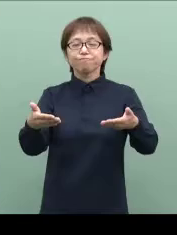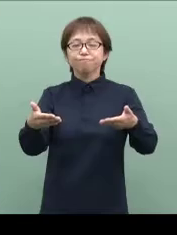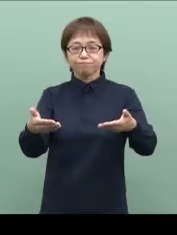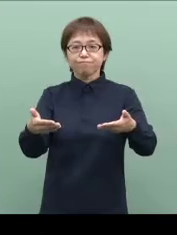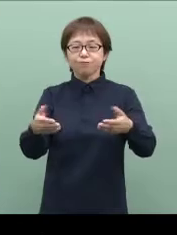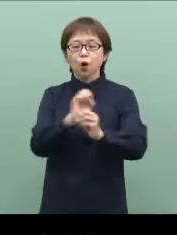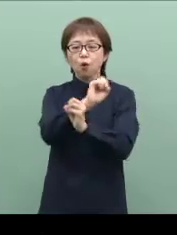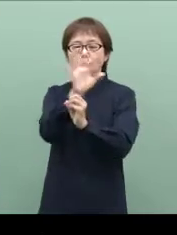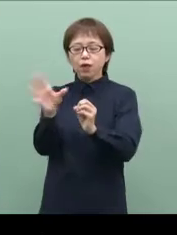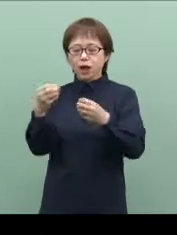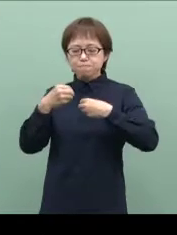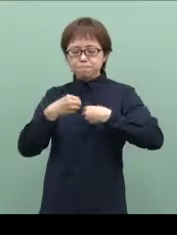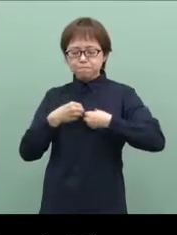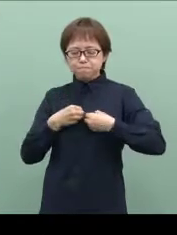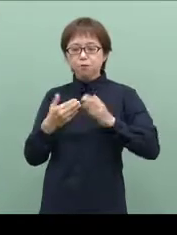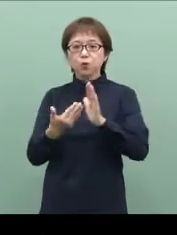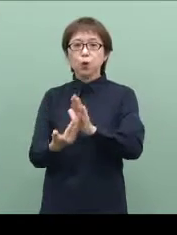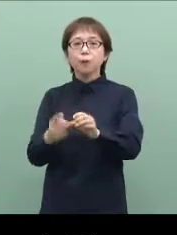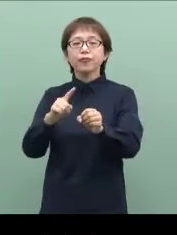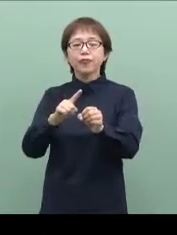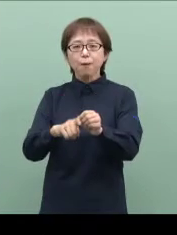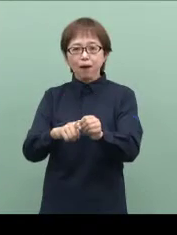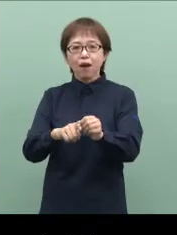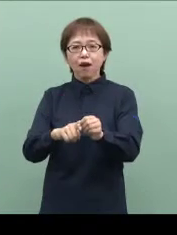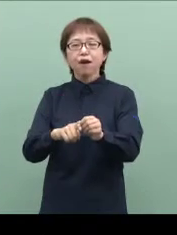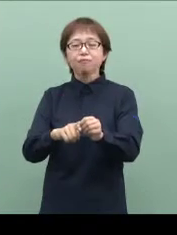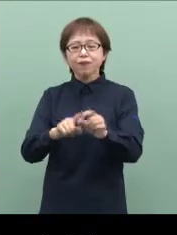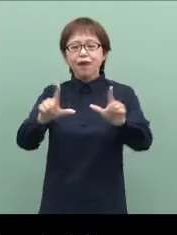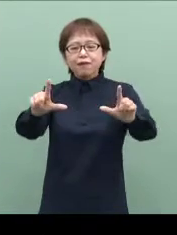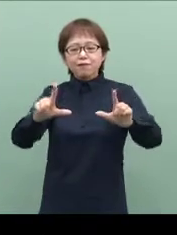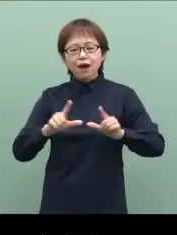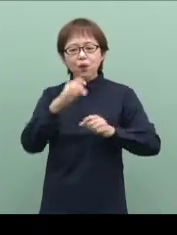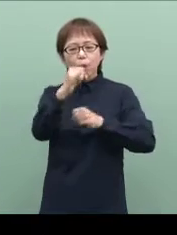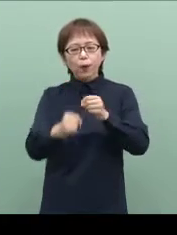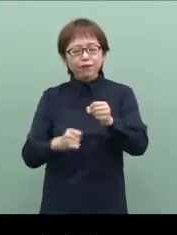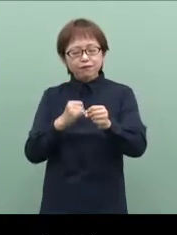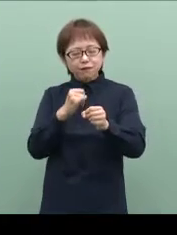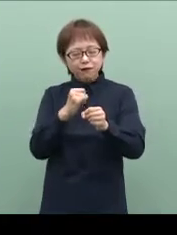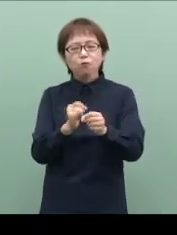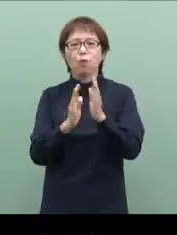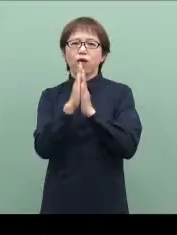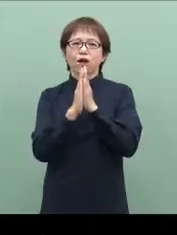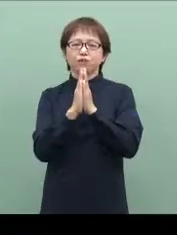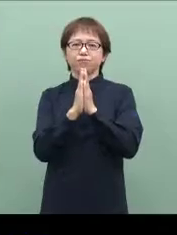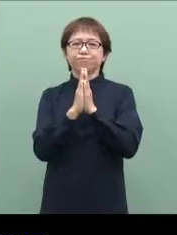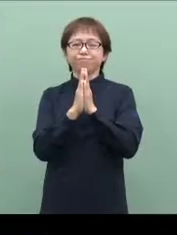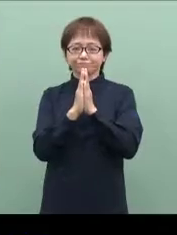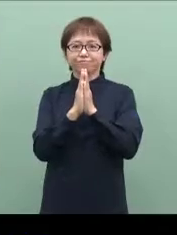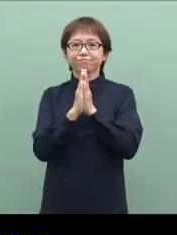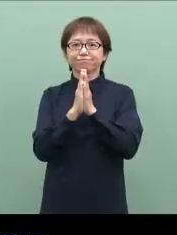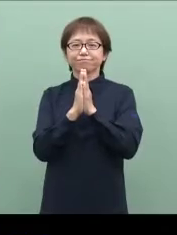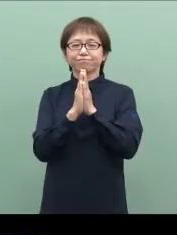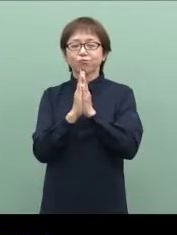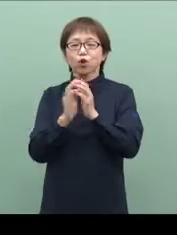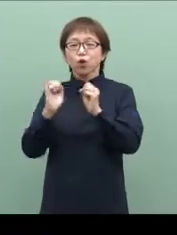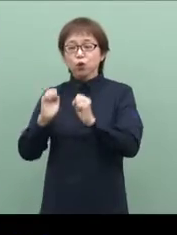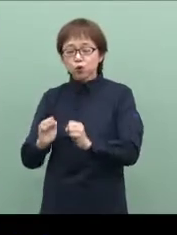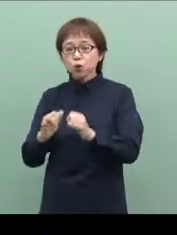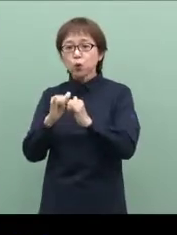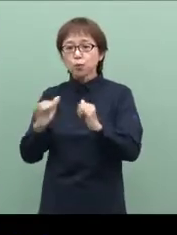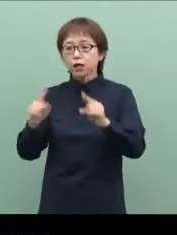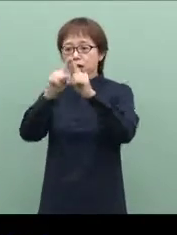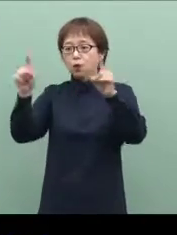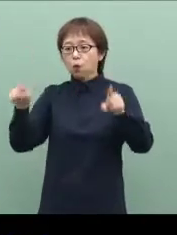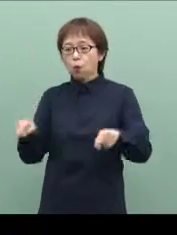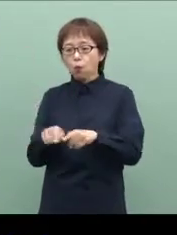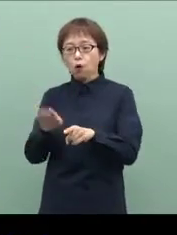ウイルス感染拡大防止のため、できるだけインターネットによる回答をお願いしております。 住民票があるのにどうして国